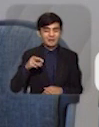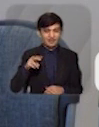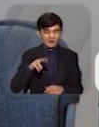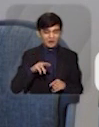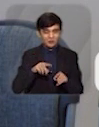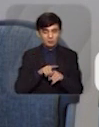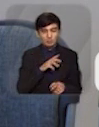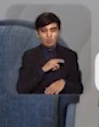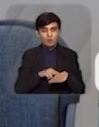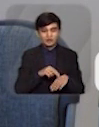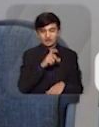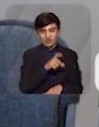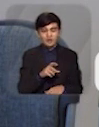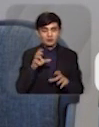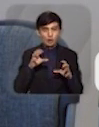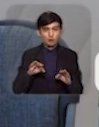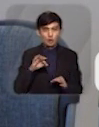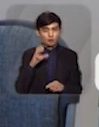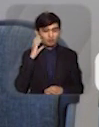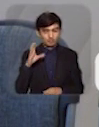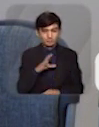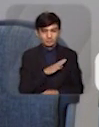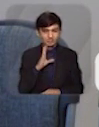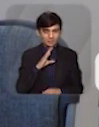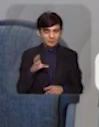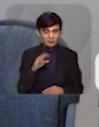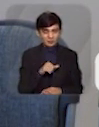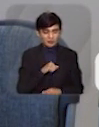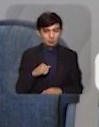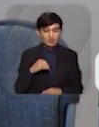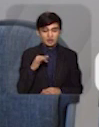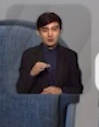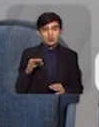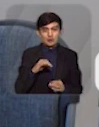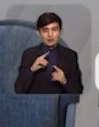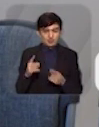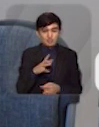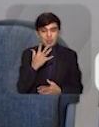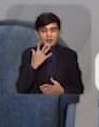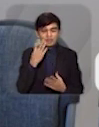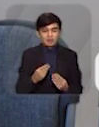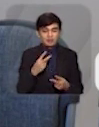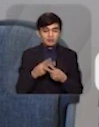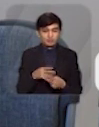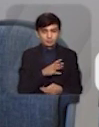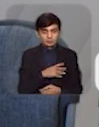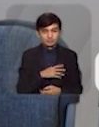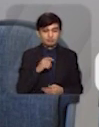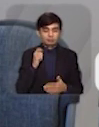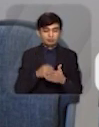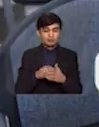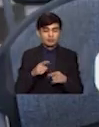полиция қызметкерлерінің заңды талаптарына бағынбағандары үшін оларға 5 тәулікке қамауға отырымдегі жаза